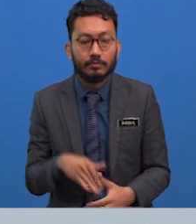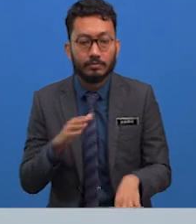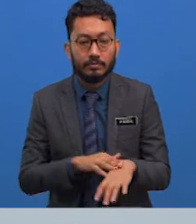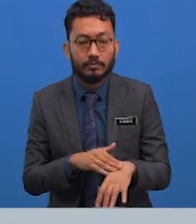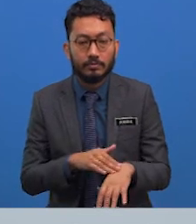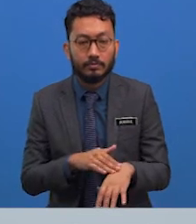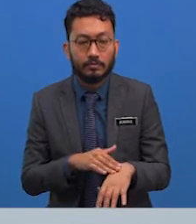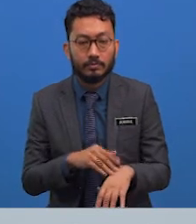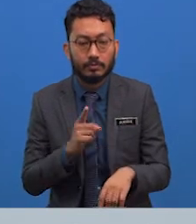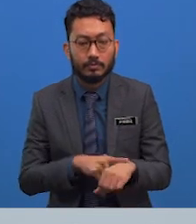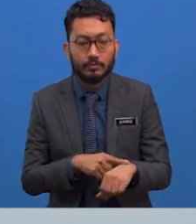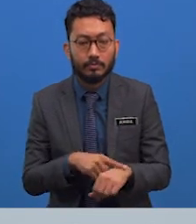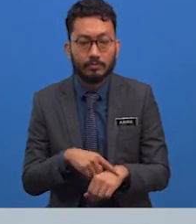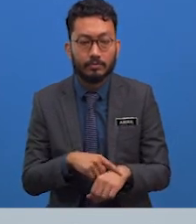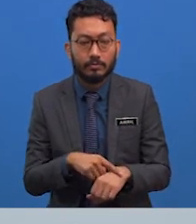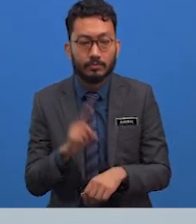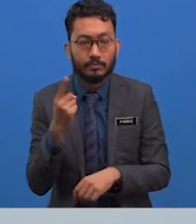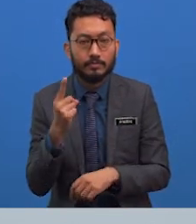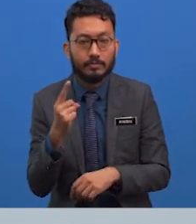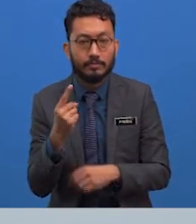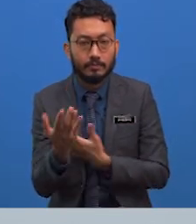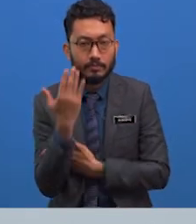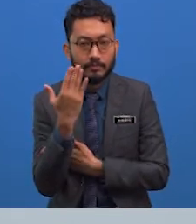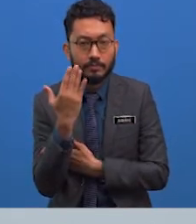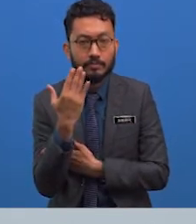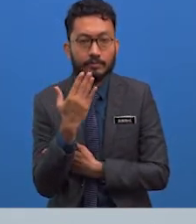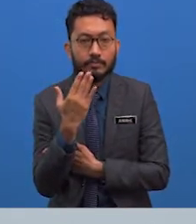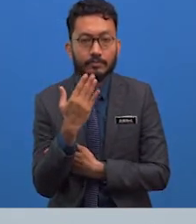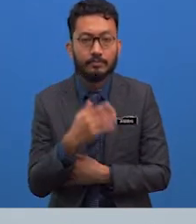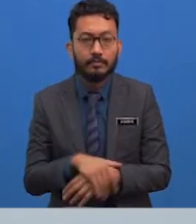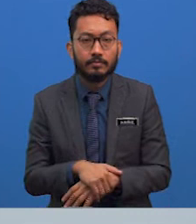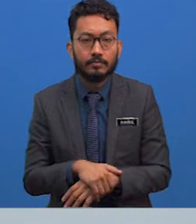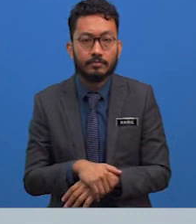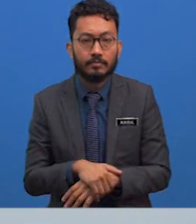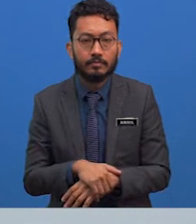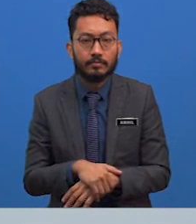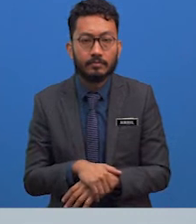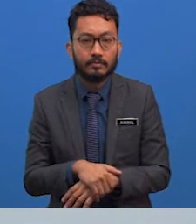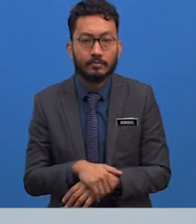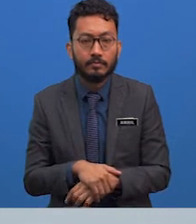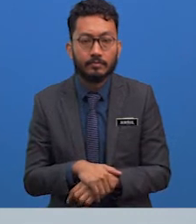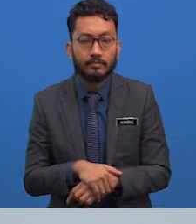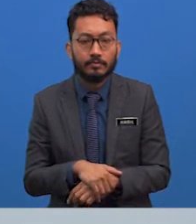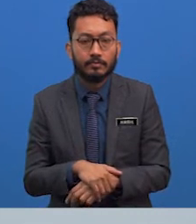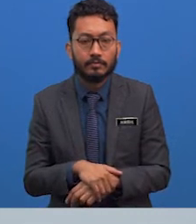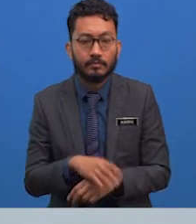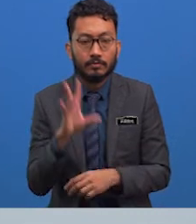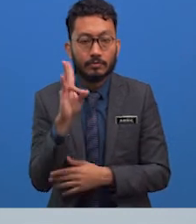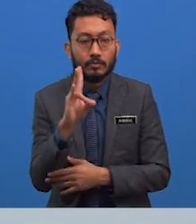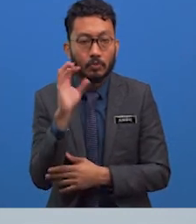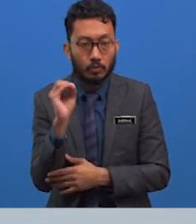pukul 11 pagi, sudut dongak bagi puncak menara itu dari hujung bayang-bayangnya ialah 70